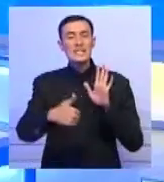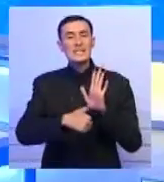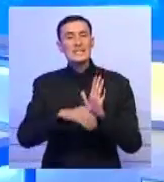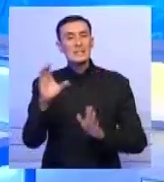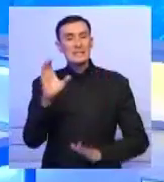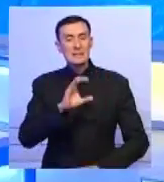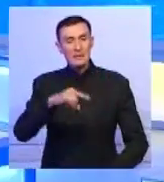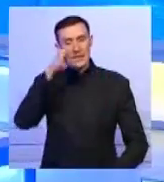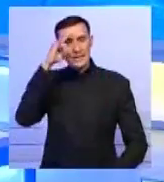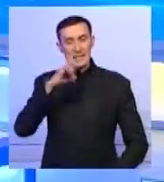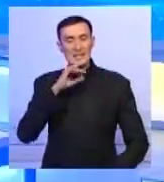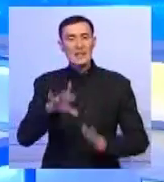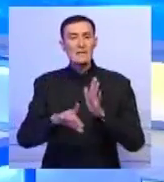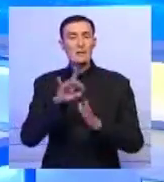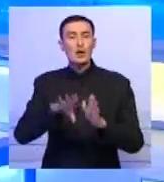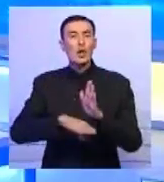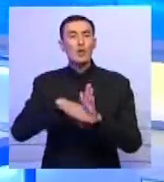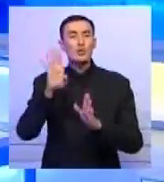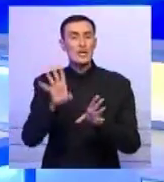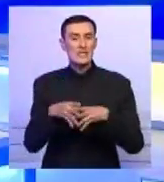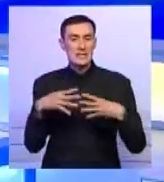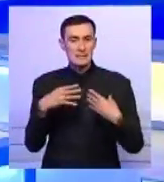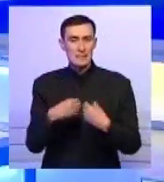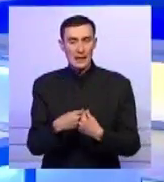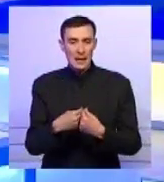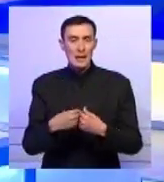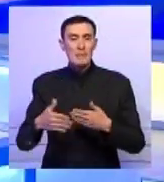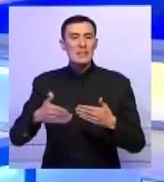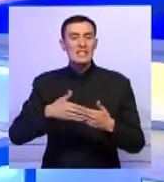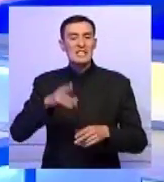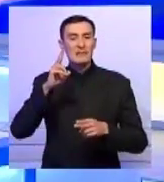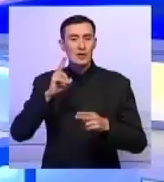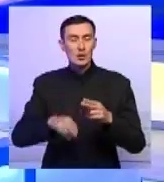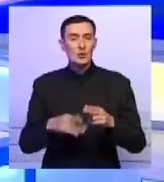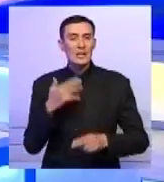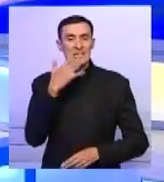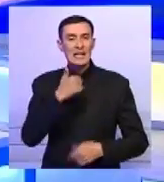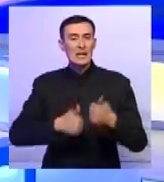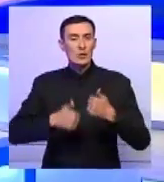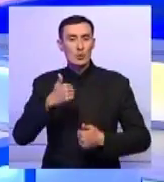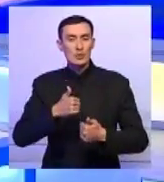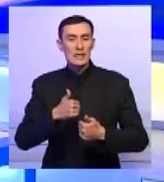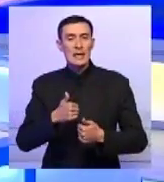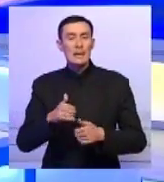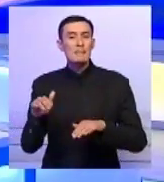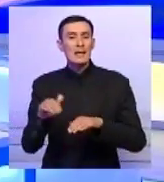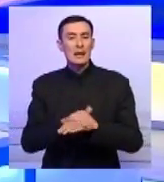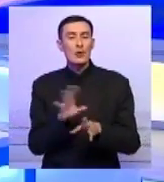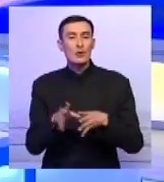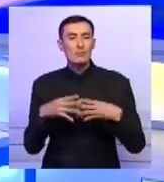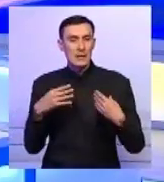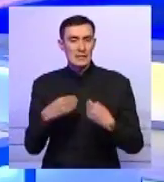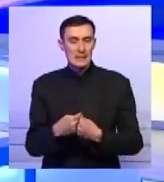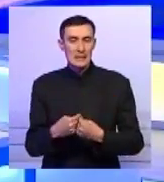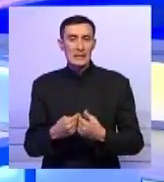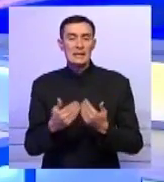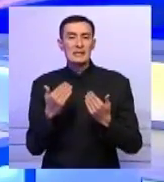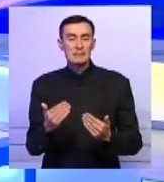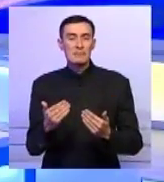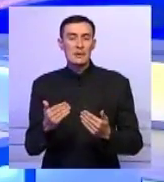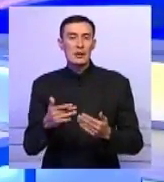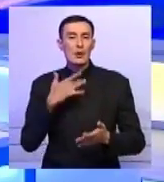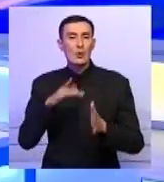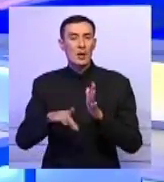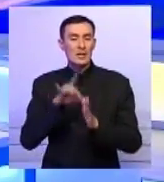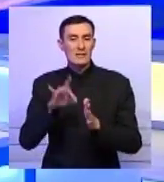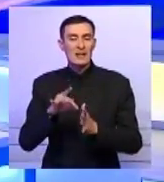16 сентября в стране выберут лучшую семью. Близится к завершению национальный конкурс «Мерили отбасы». Интернет-голосование